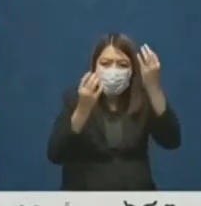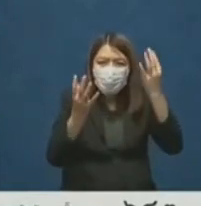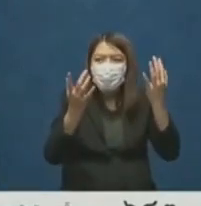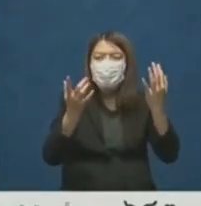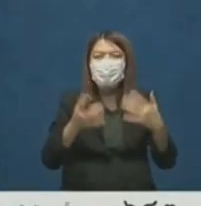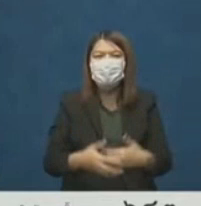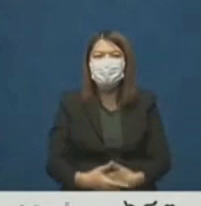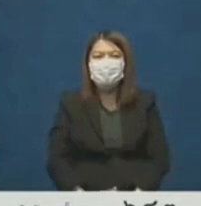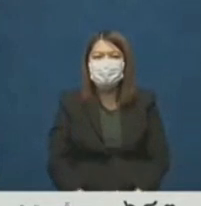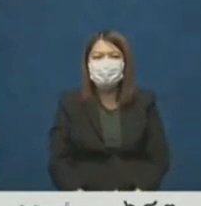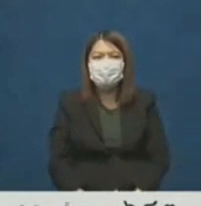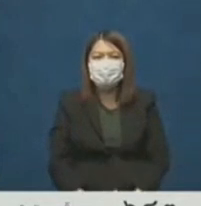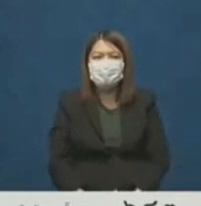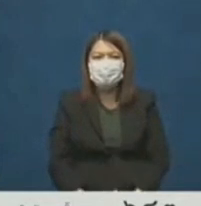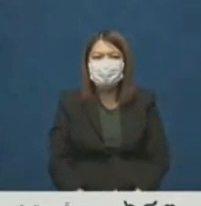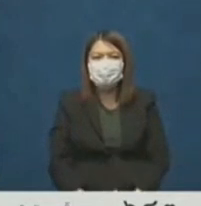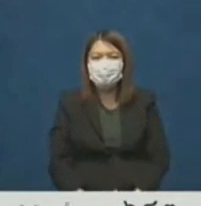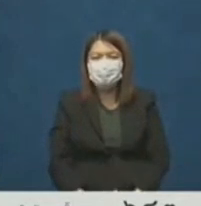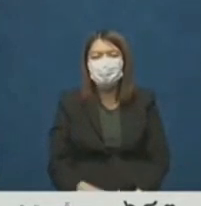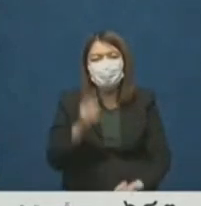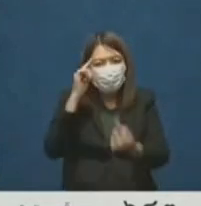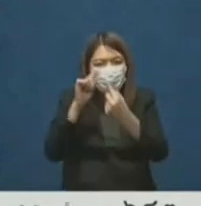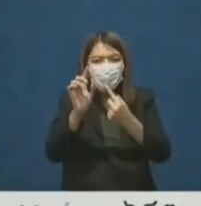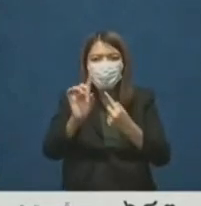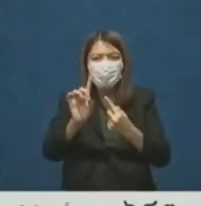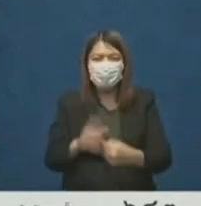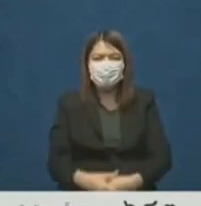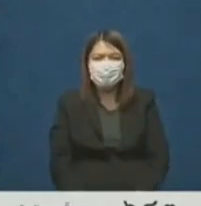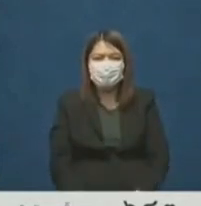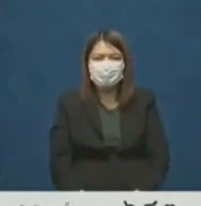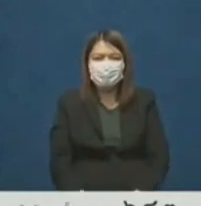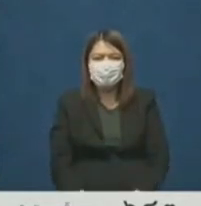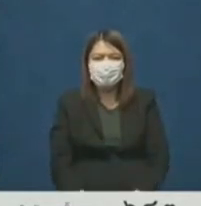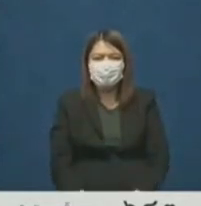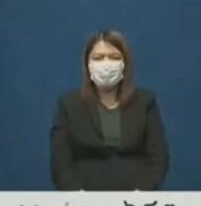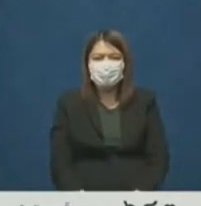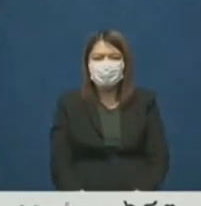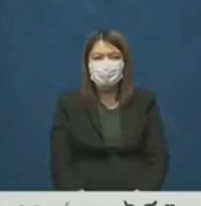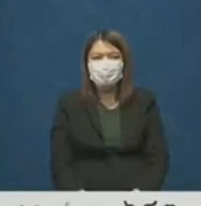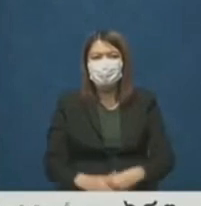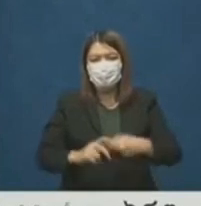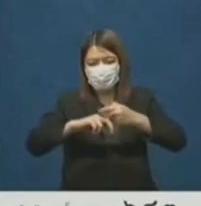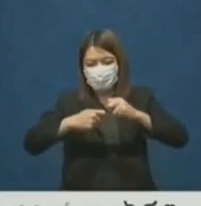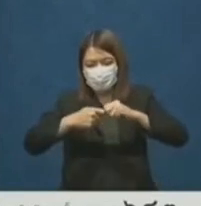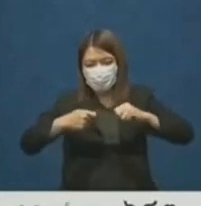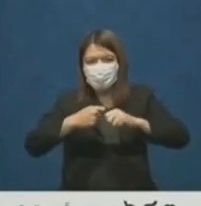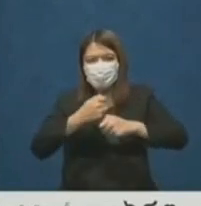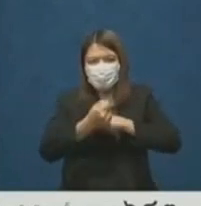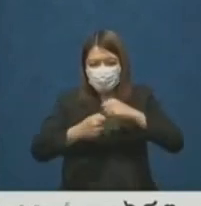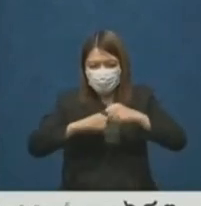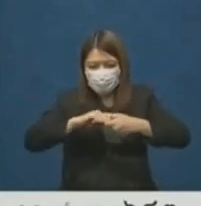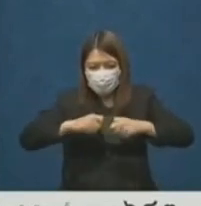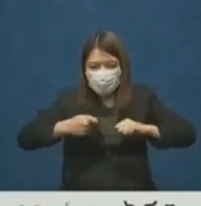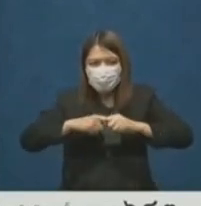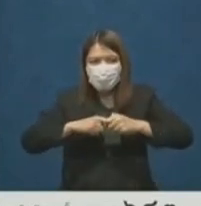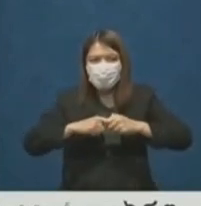าตัวรอดในป่ากับผมซะงั้นเพื่ออะไรครับท่านประธานถ้าผมอยากจะผูกเชือกให้แน่นน่ะผมก็ผูก